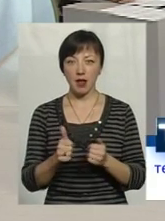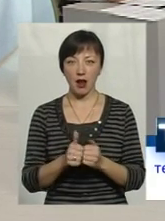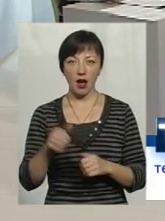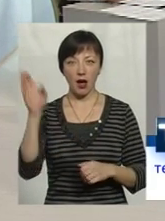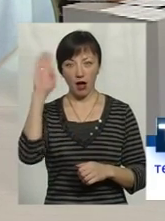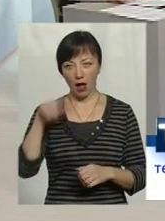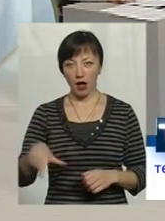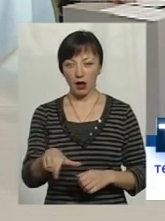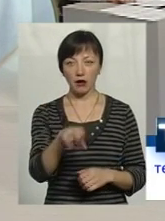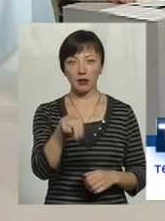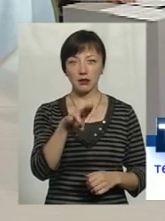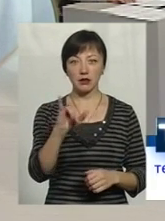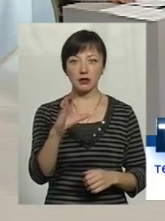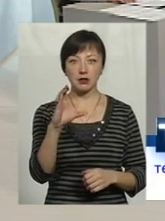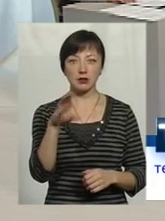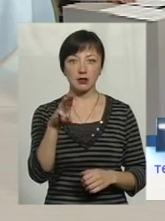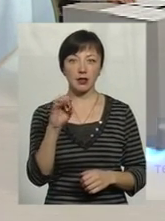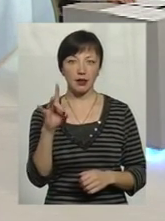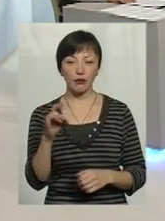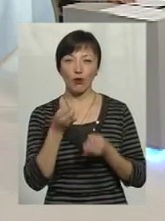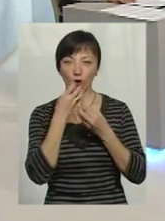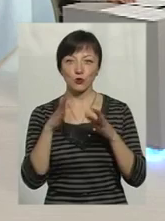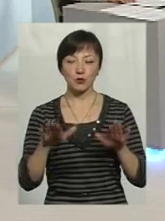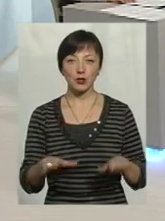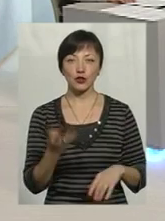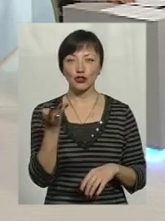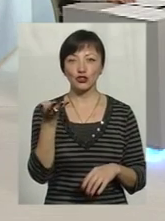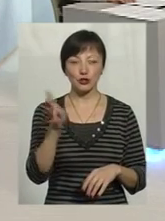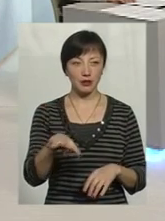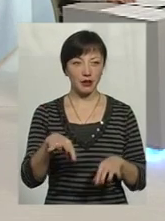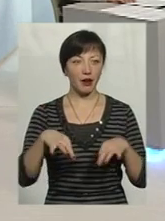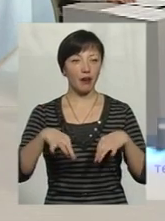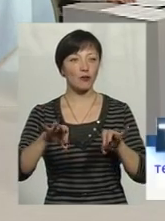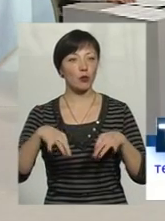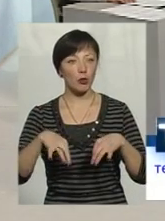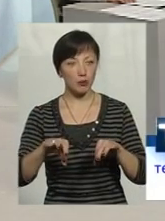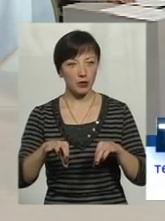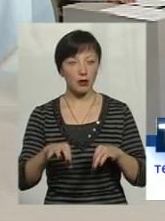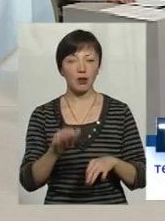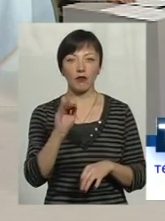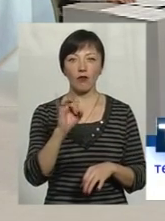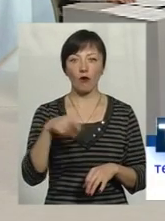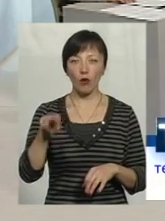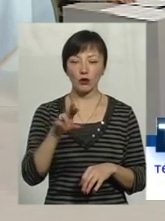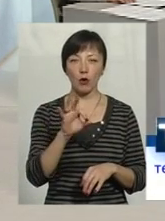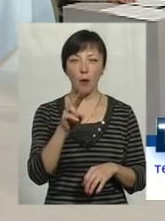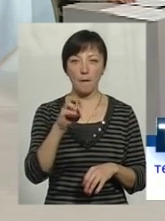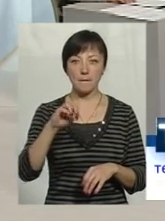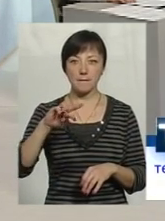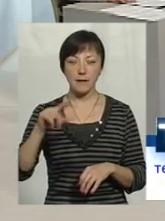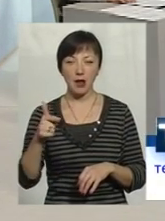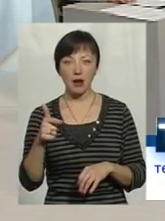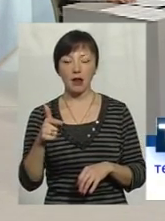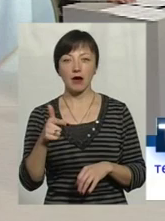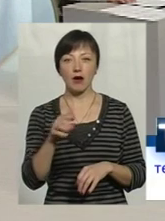В хорошому місці. В хорошому місці. 4 автомобіля. Форд Куга, Опель